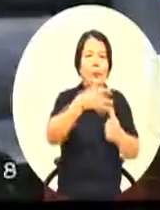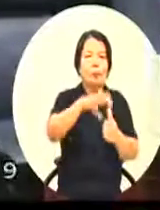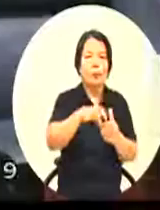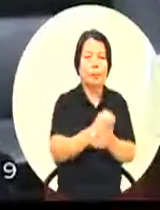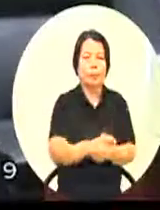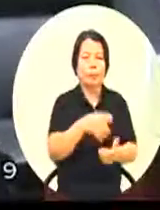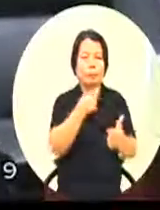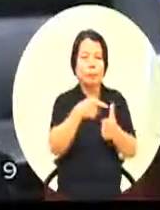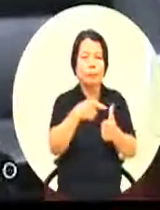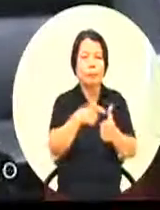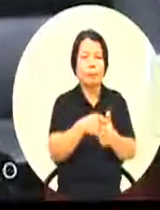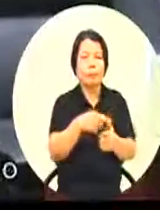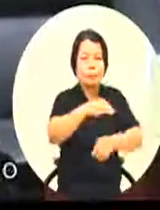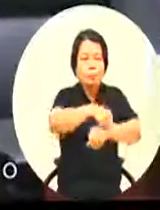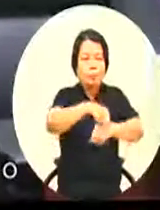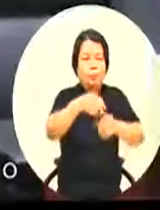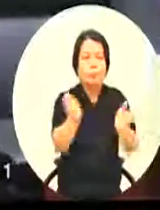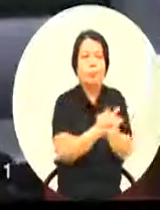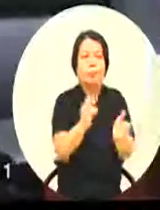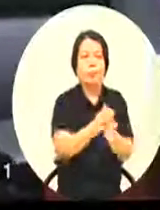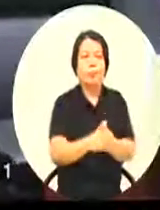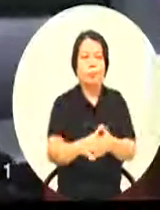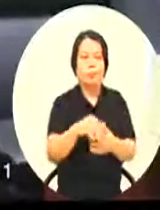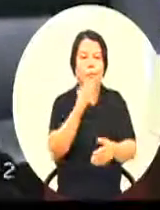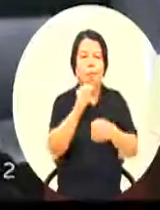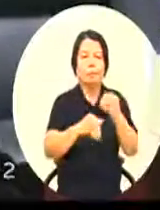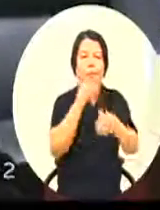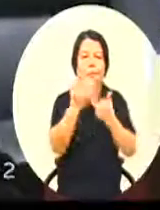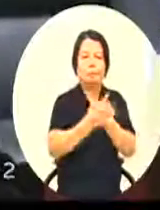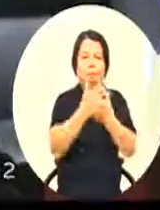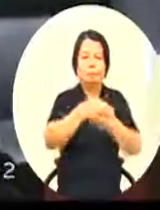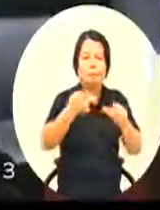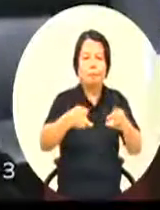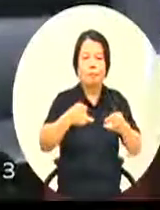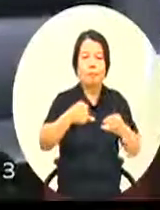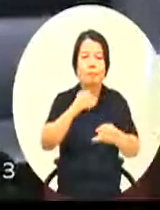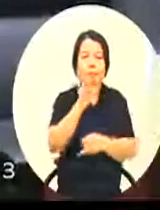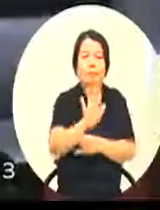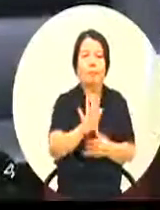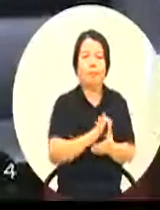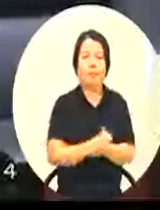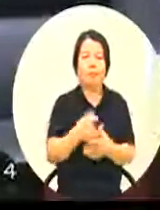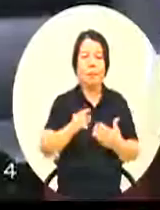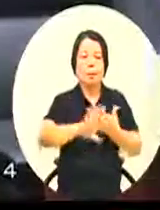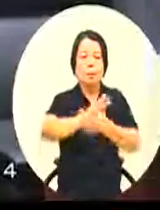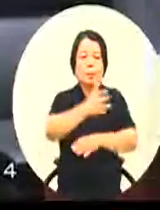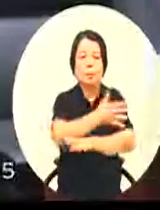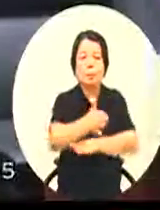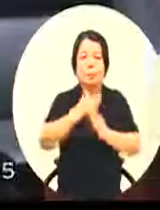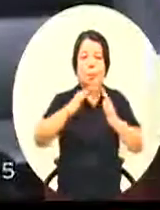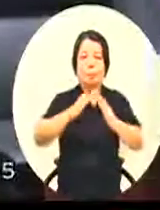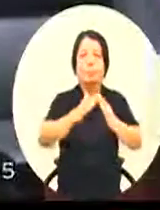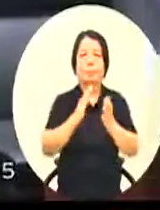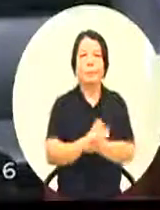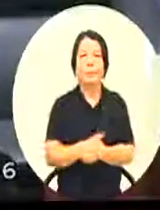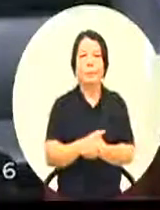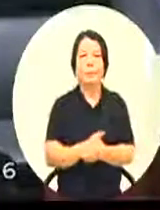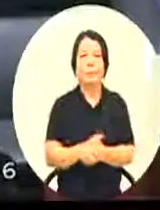出，然后我们又做出一些成绩，未来我们甚至其他的县市他们就可以来